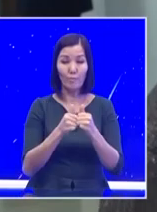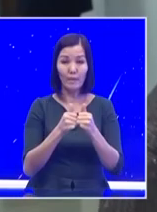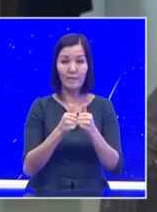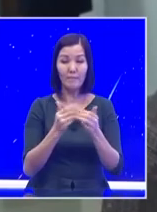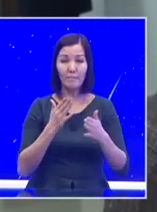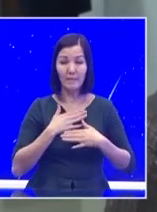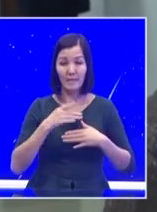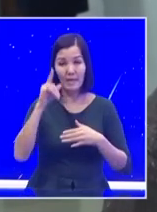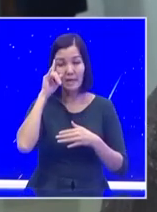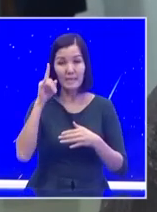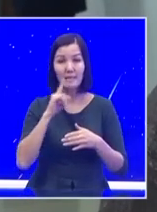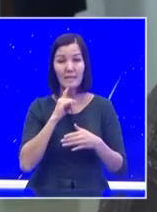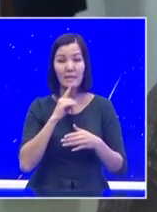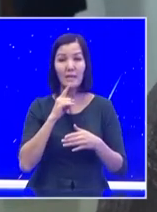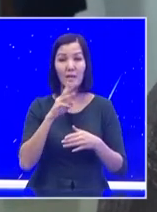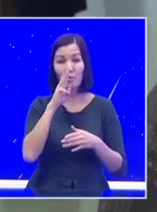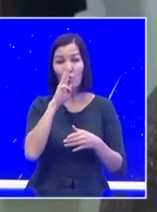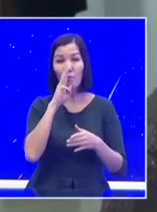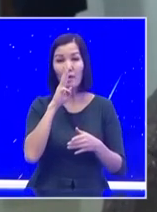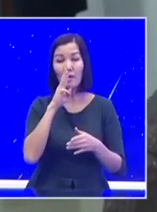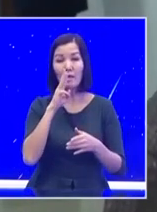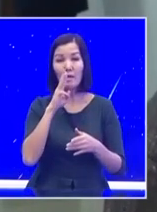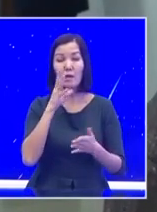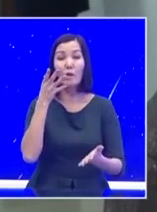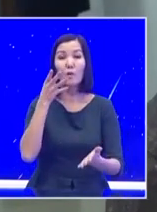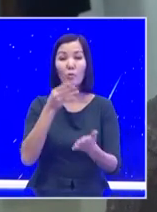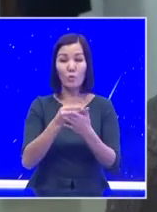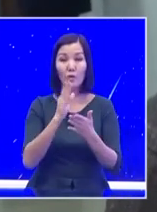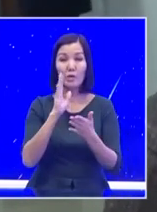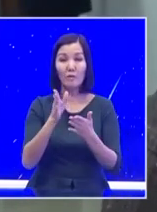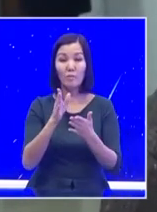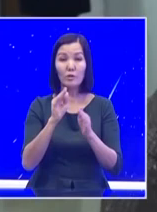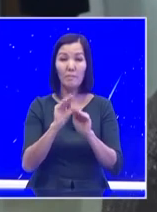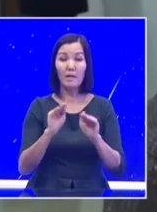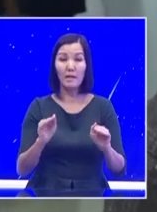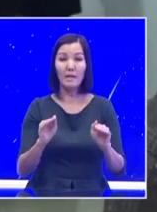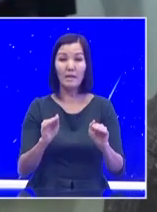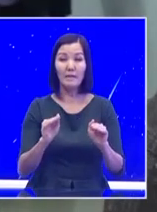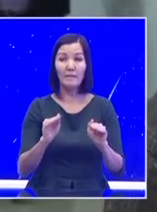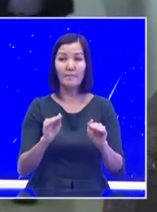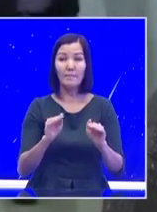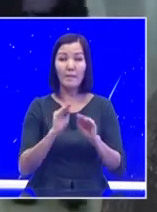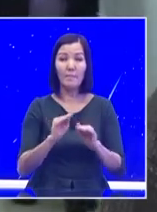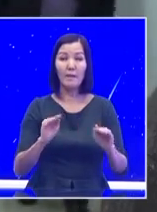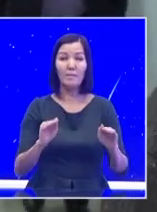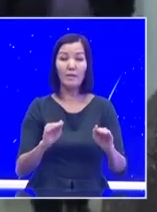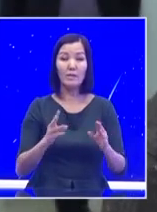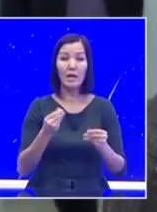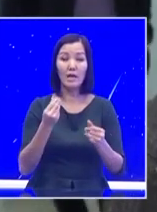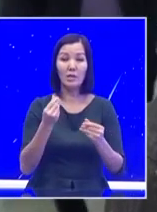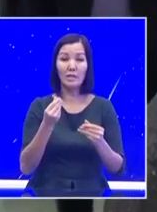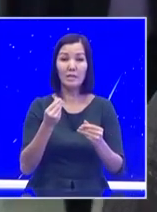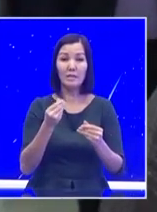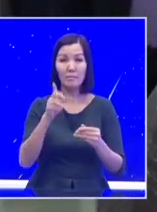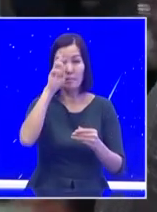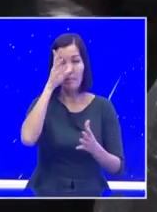біз мемлекет тарапынан атаулы әлеуметтік көмекті алатын болса, онда олардың балаларының жаңағы балабақшаға барған ақшасын біз өтеп